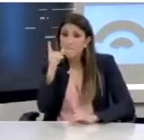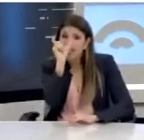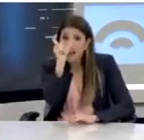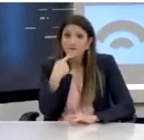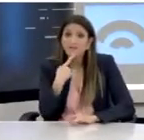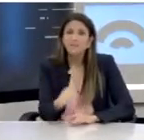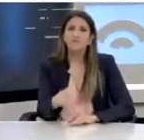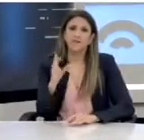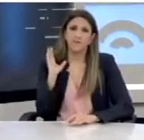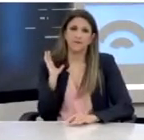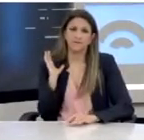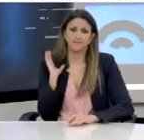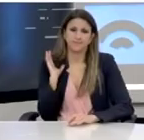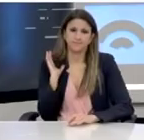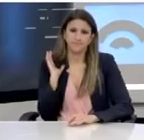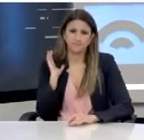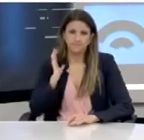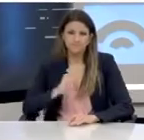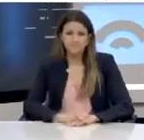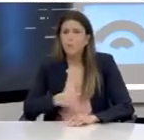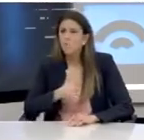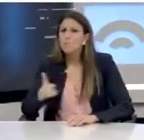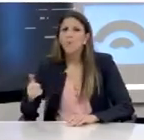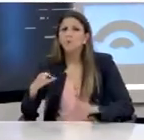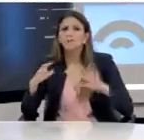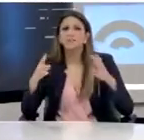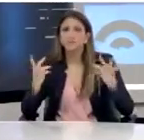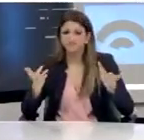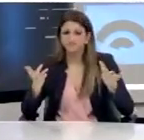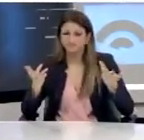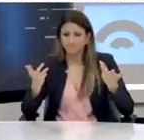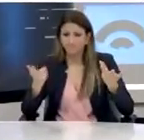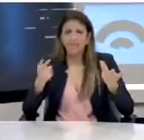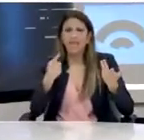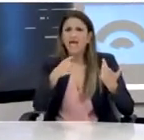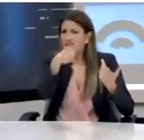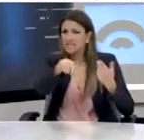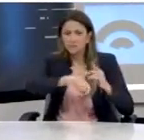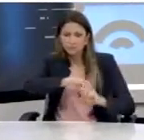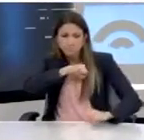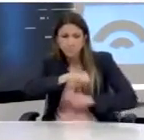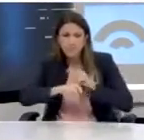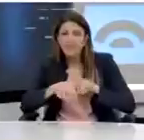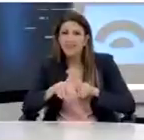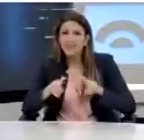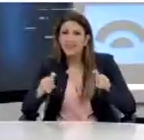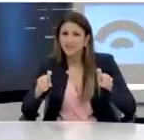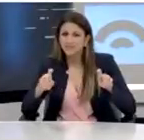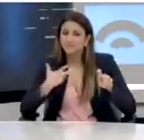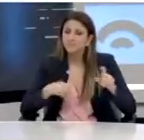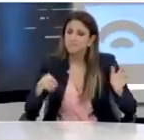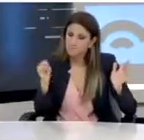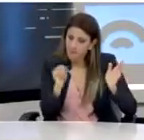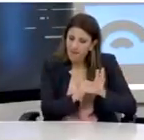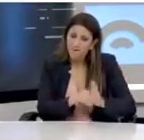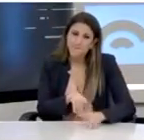παρακαλώ. Σας παρακαλώ, μην εξηγείτε. Παραμονάχα, αυτό το οποίο επιχειρήσατε να κάνετε ήταν για άλλη μια